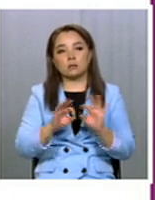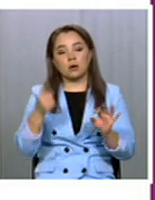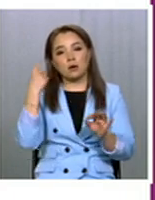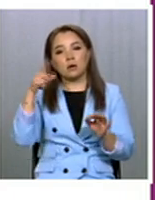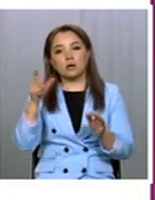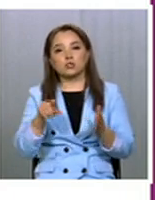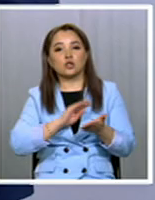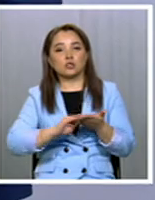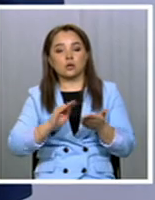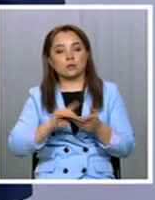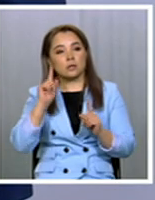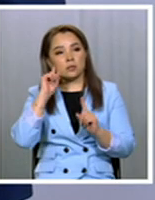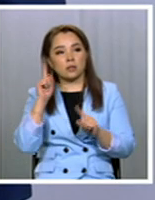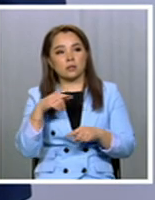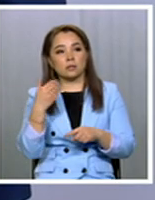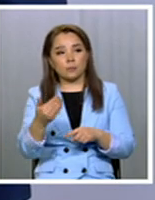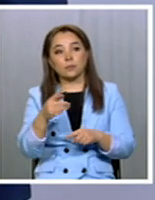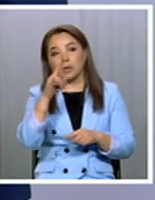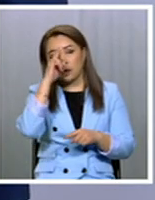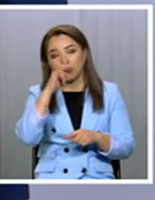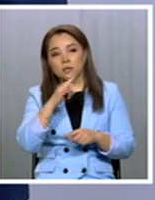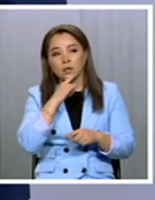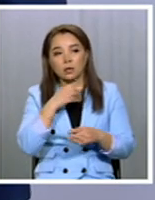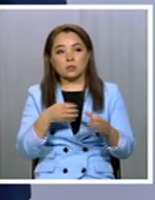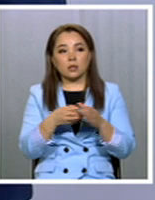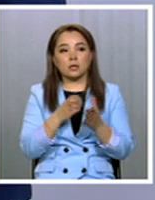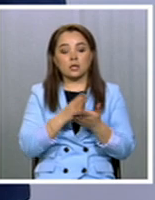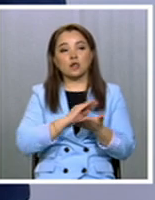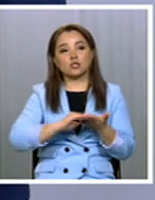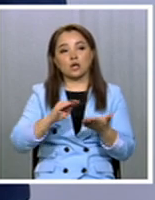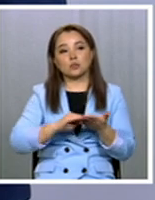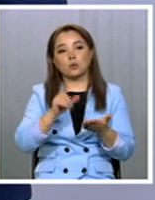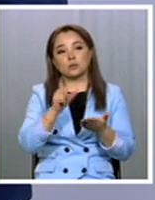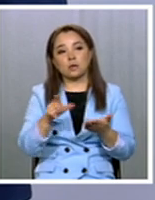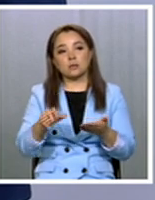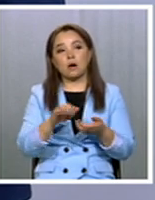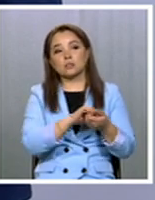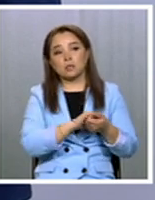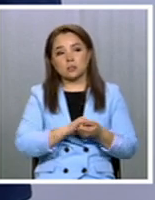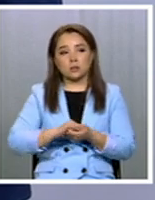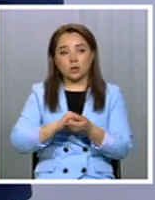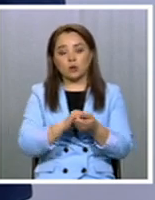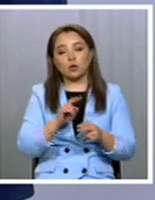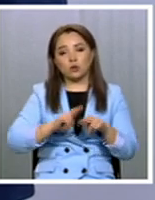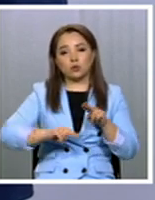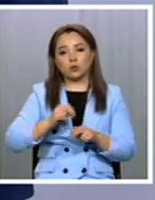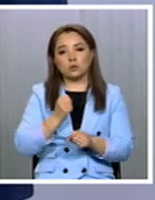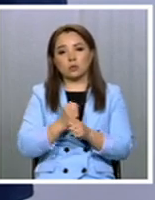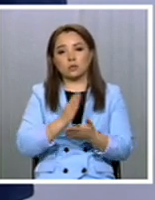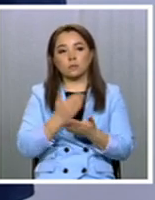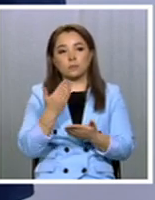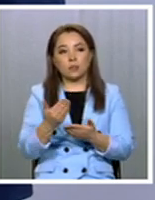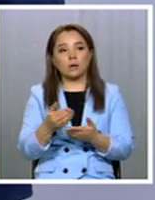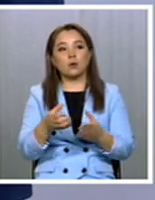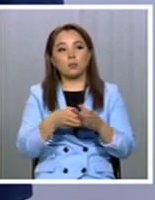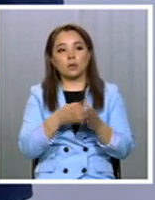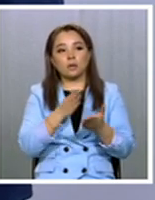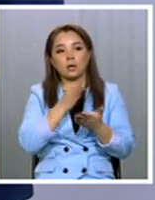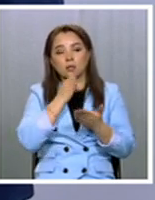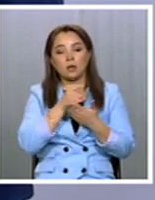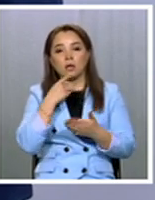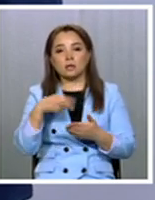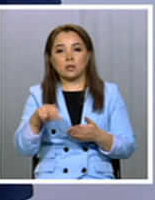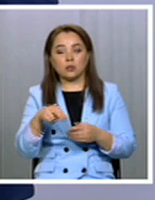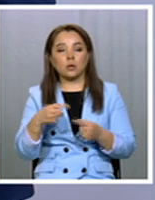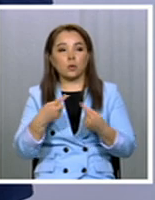ғана таныды. Қазақ пролетар жазушыларының ассоциациясы құрылды. Пролетарлық әдебиет